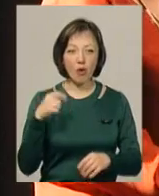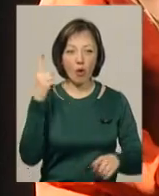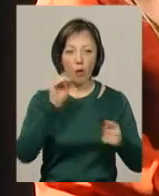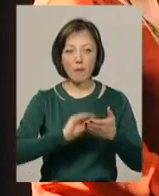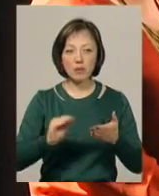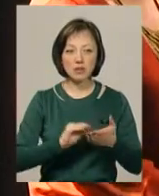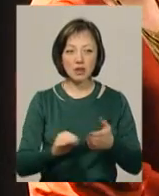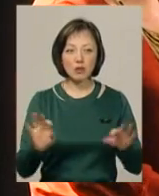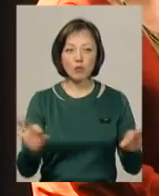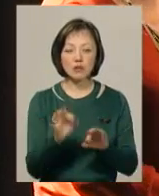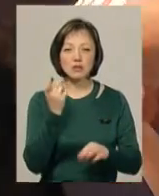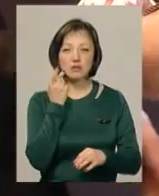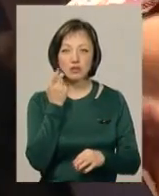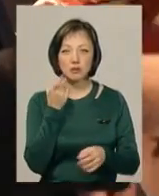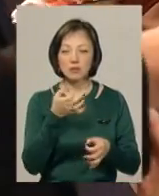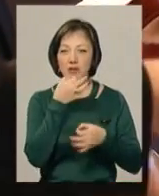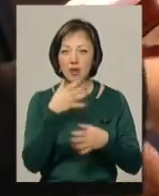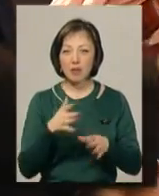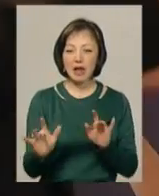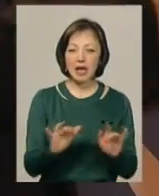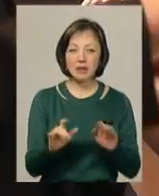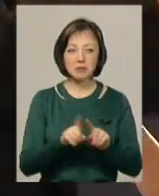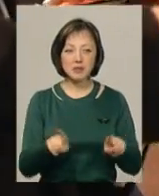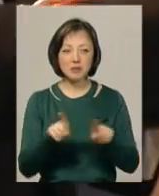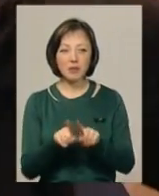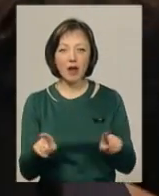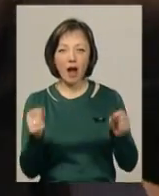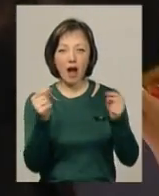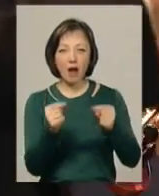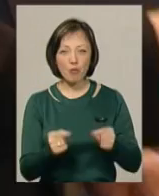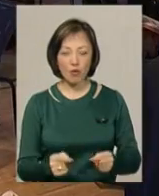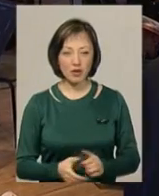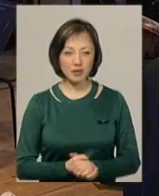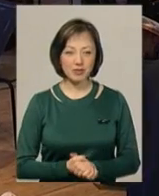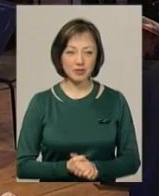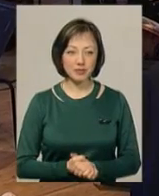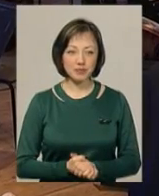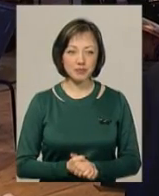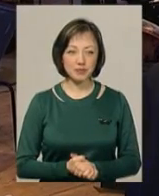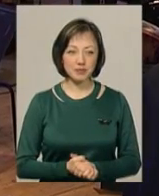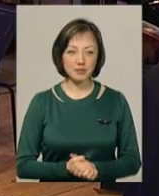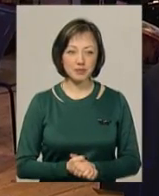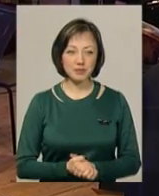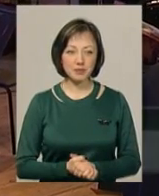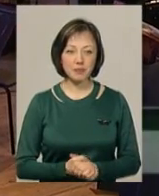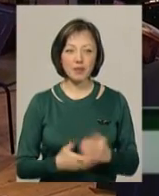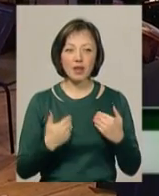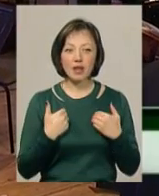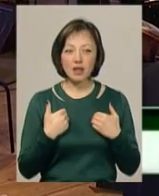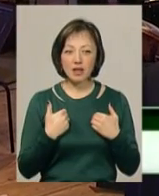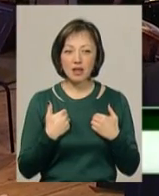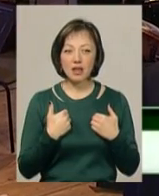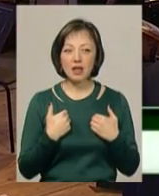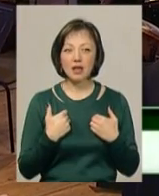музика завжди приваблювала його своїми ритмами і специфічними гармоніями. Ну, я хочу також там і в тій джазовій музиці знайти